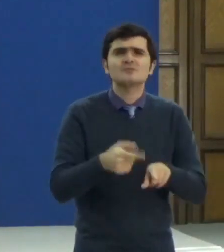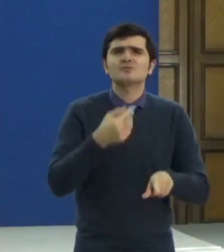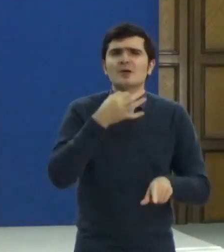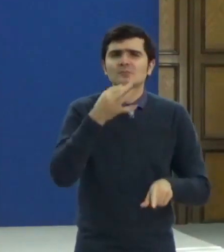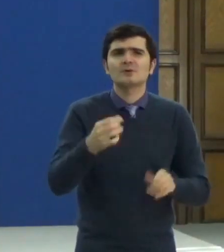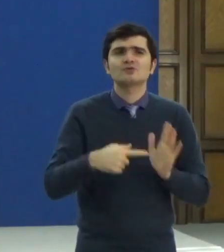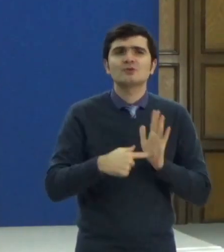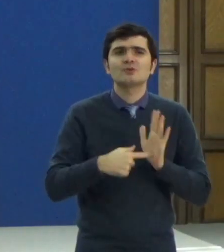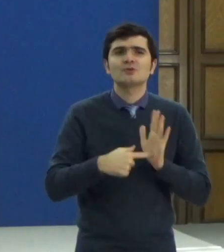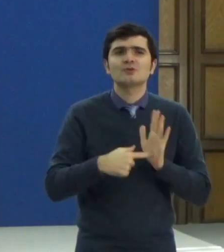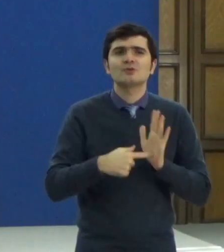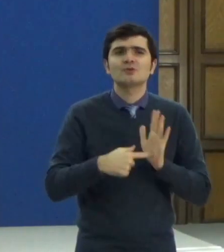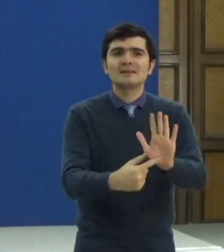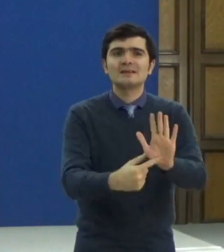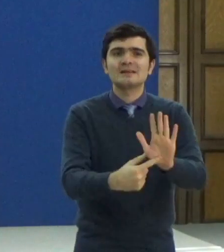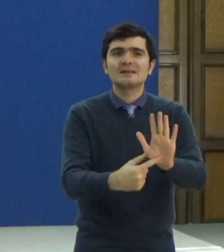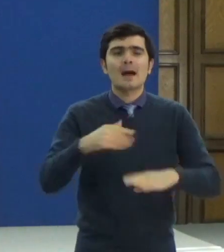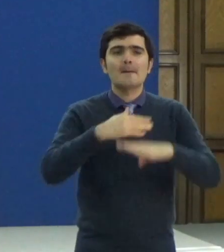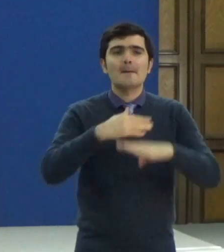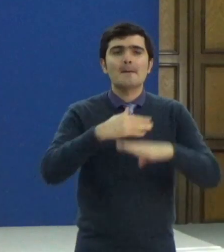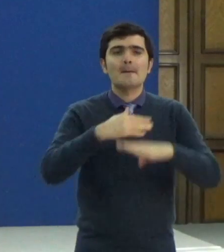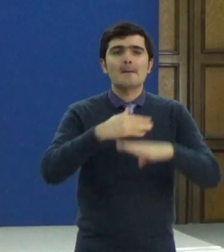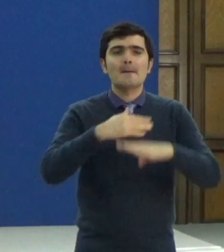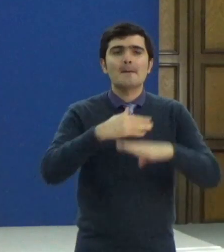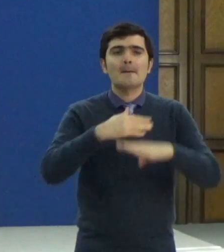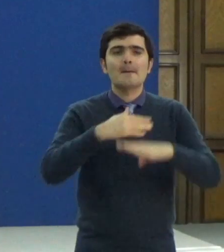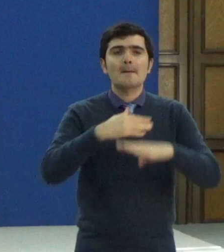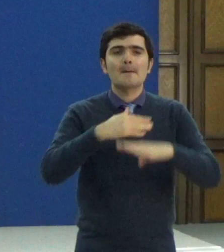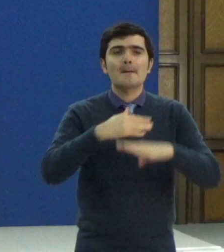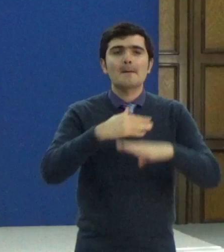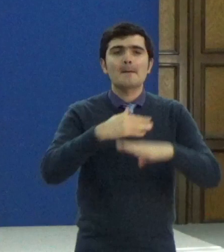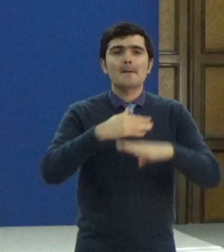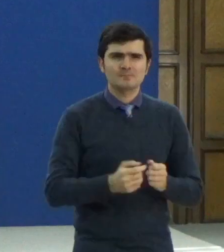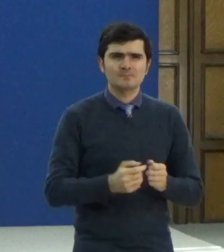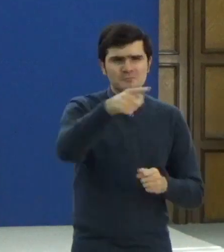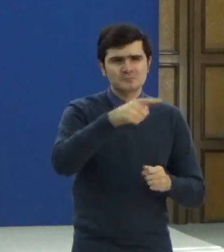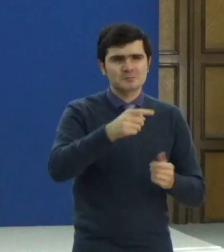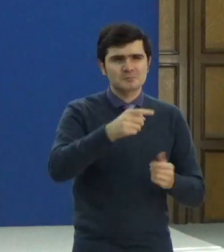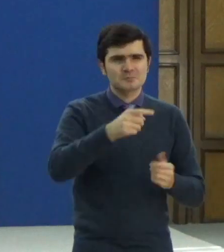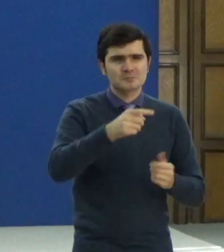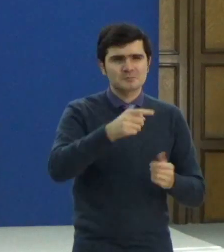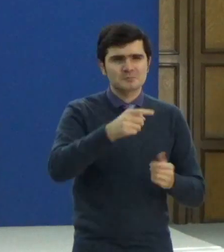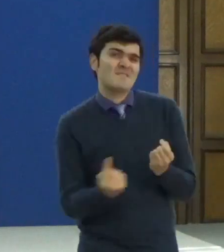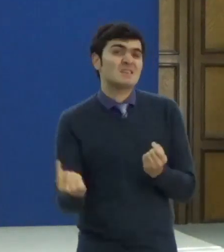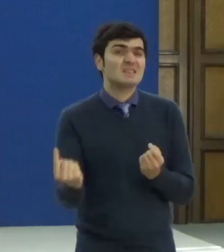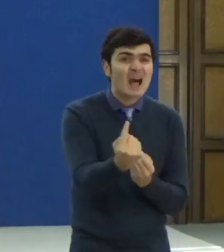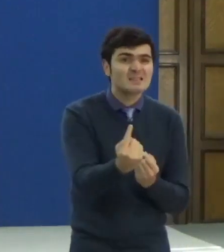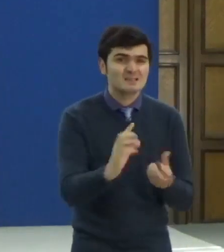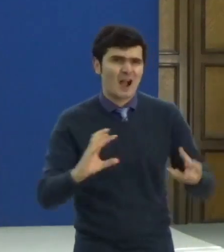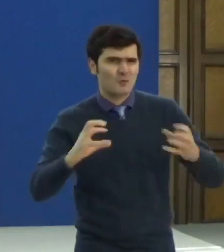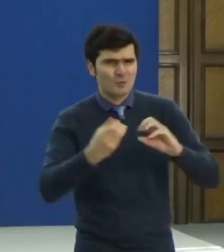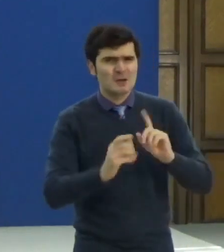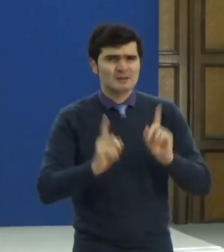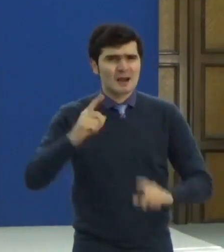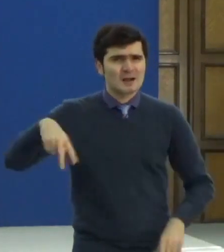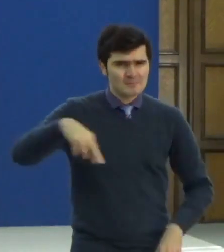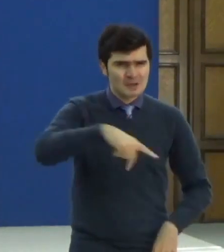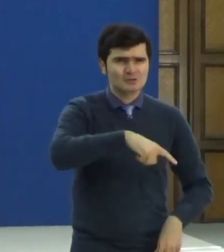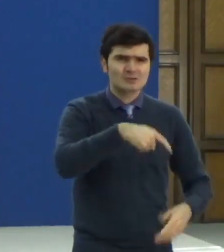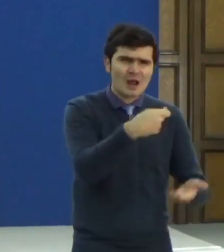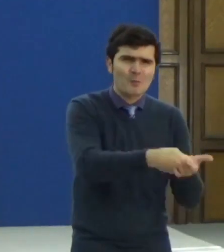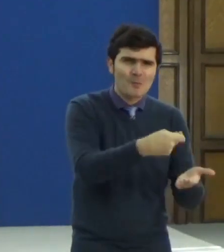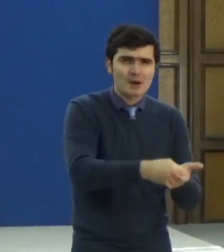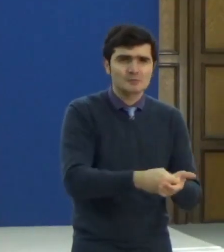Ortodoxă Română. Evitați aglomerările dacă mergeți la cumpărături, evitați pe cât